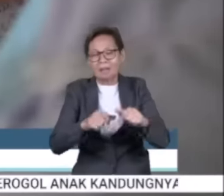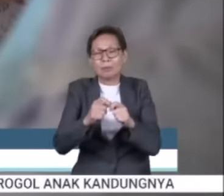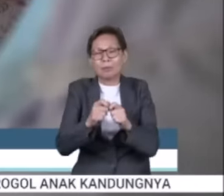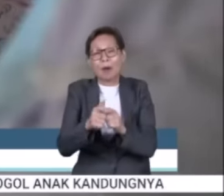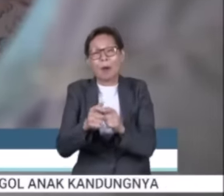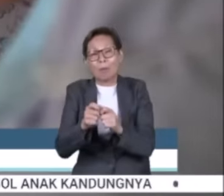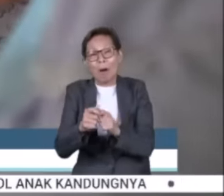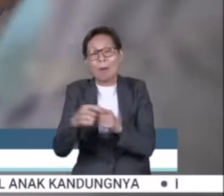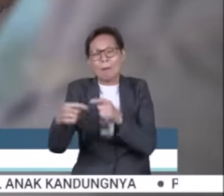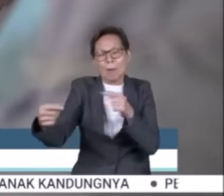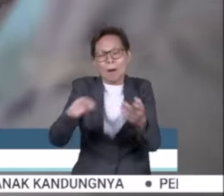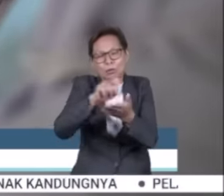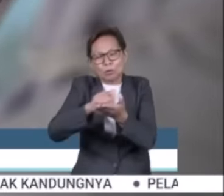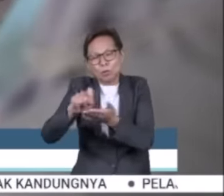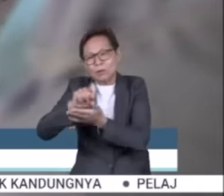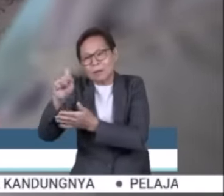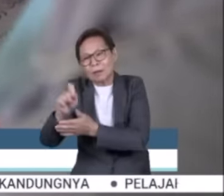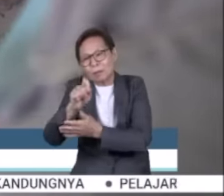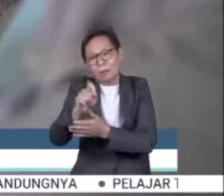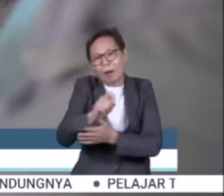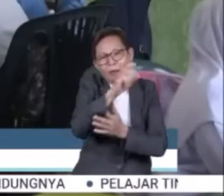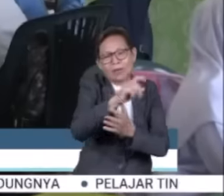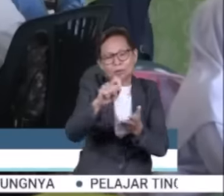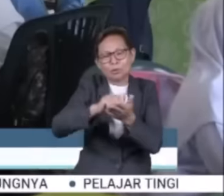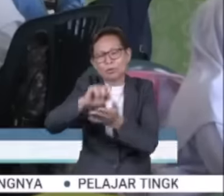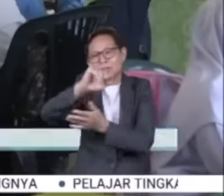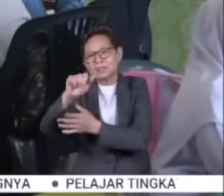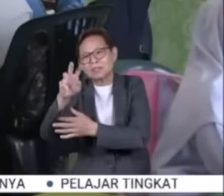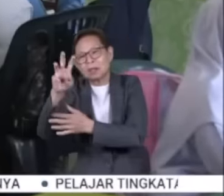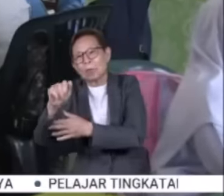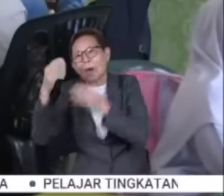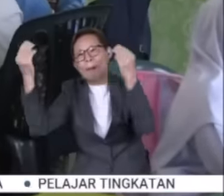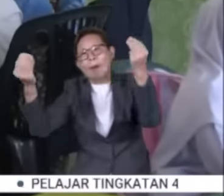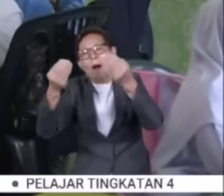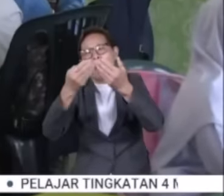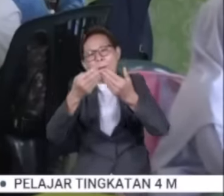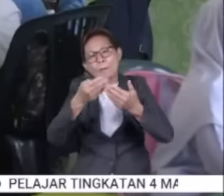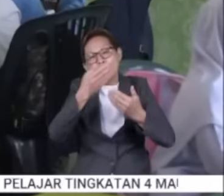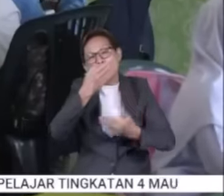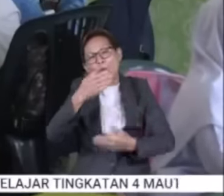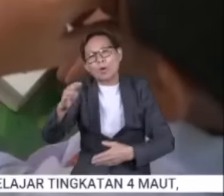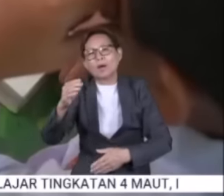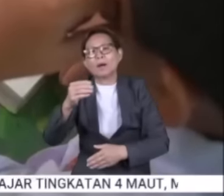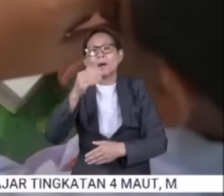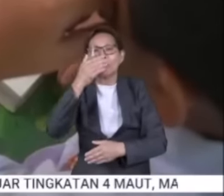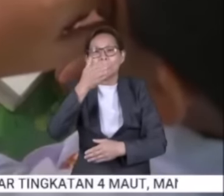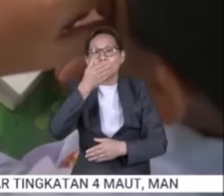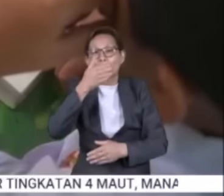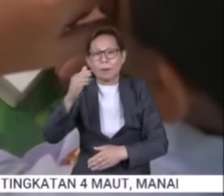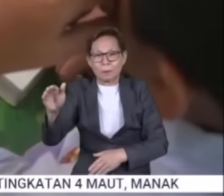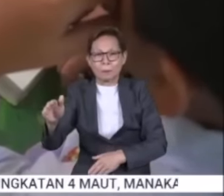Ramadan, pertandingan tulisan khat, pertandingan tulisan jawi serta majlis berbuka puasa.